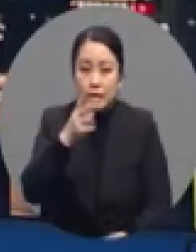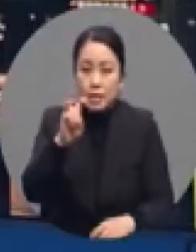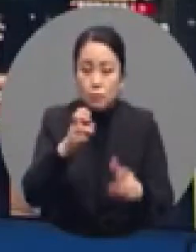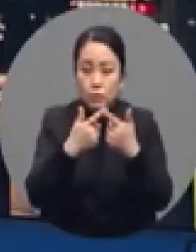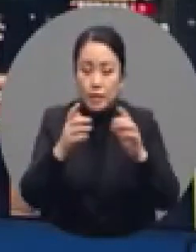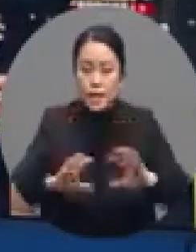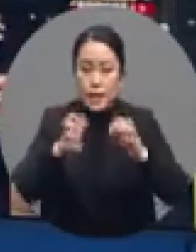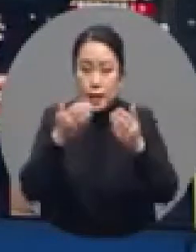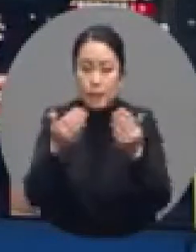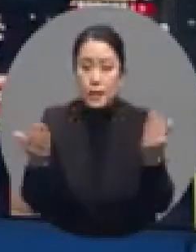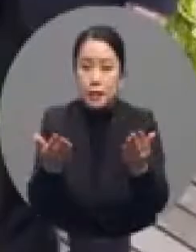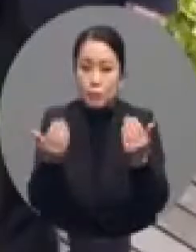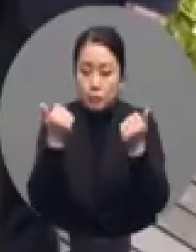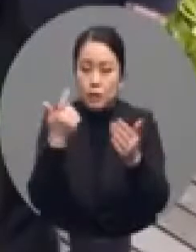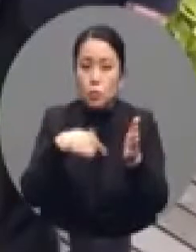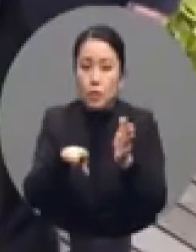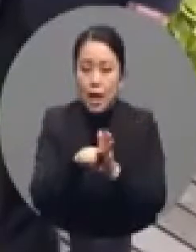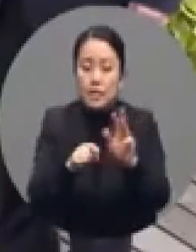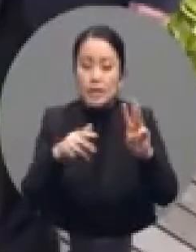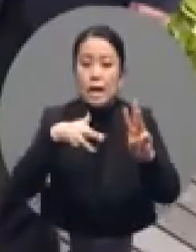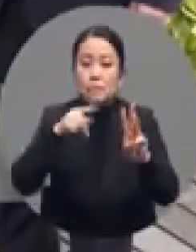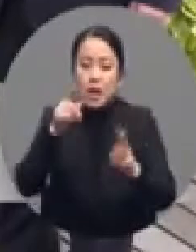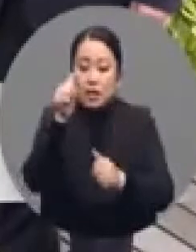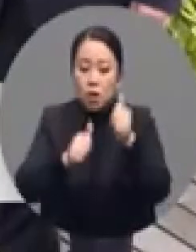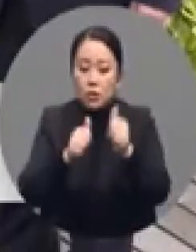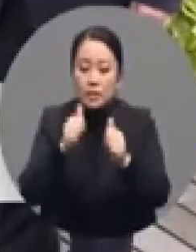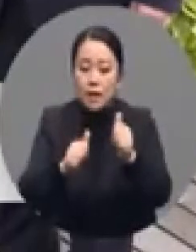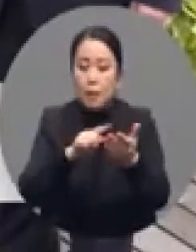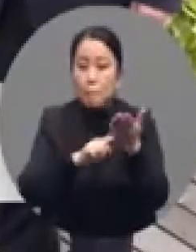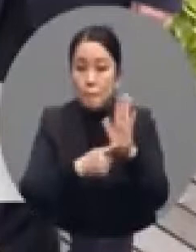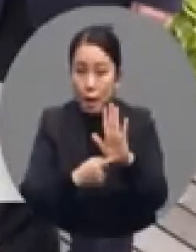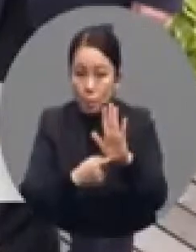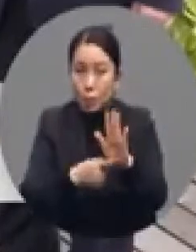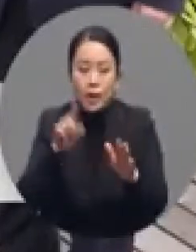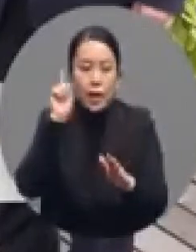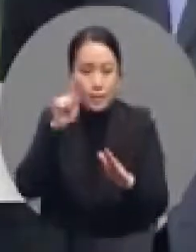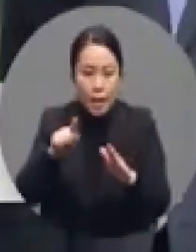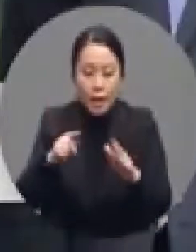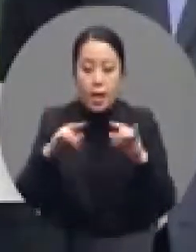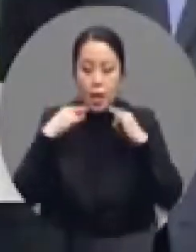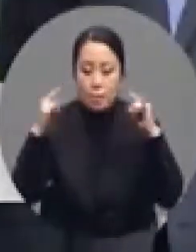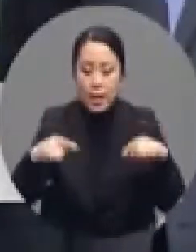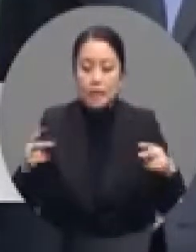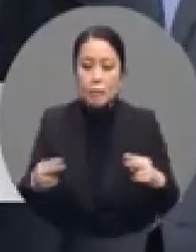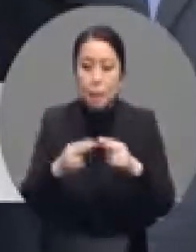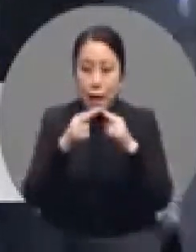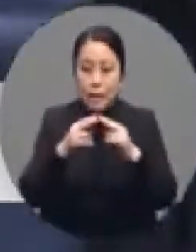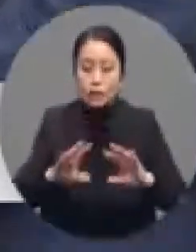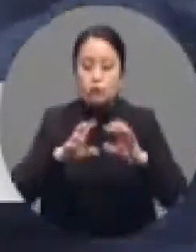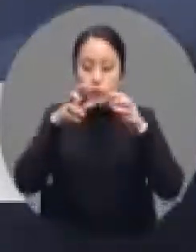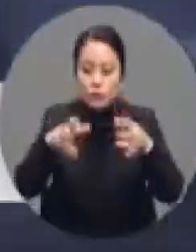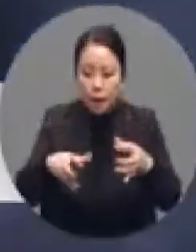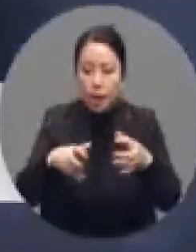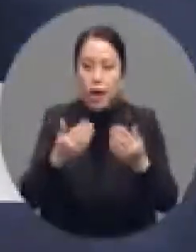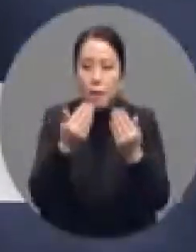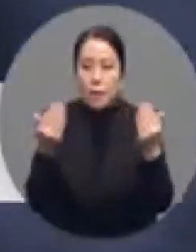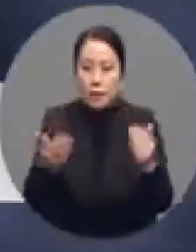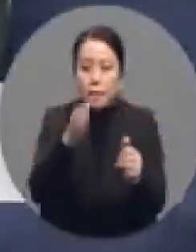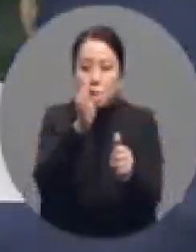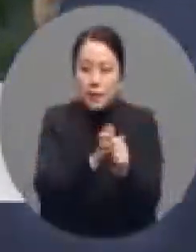2030 부산 세계박람회 유치를 위한 3차 경쟁 프레젠테이션이 내일 프랑스 파리 국제 박람회기구 총회에서